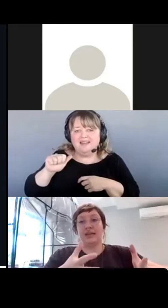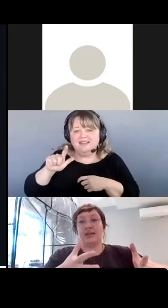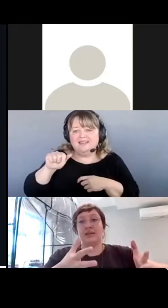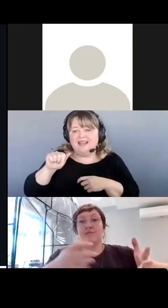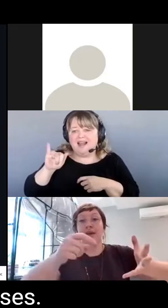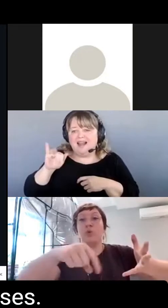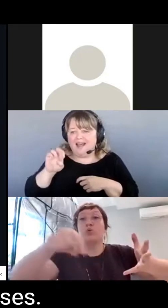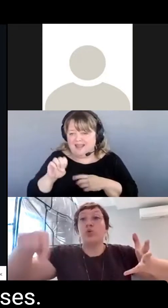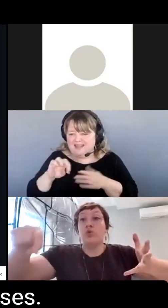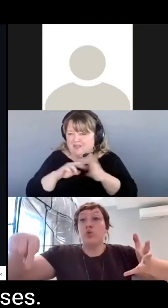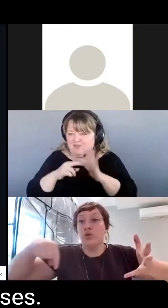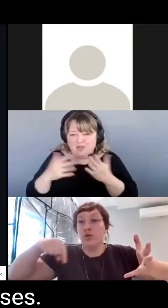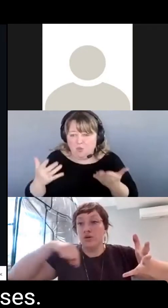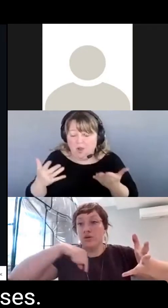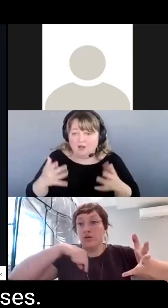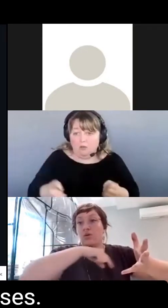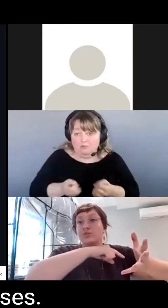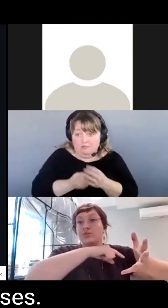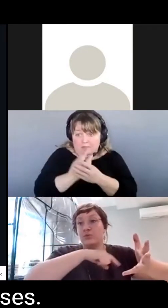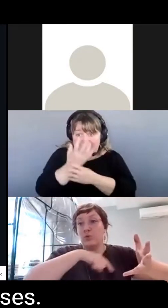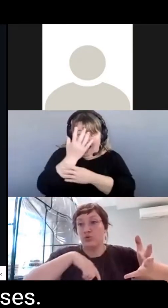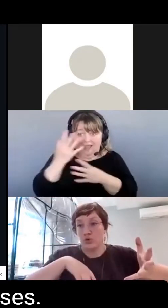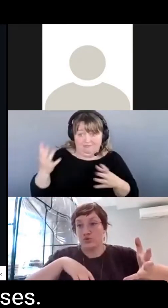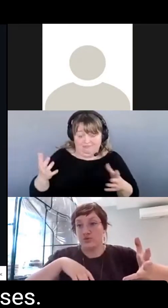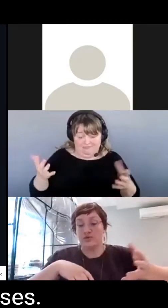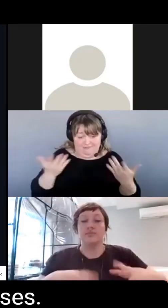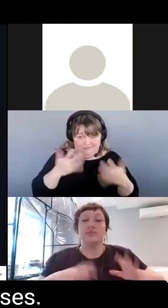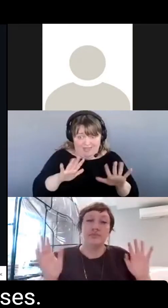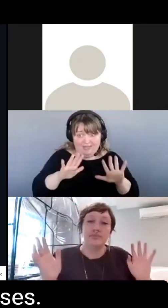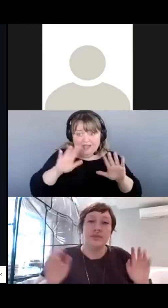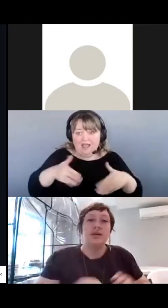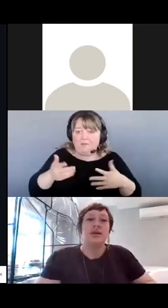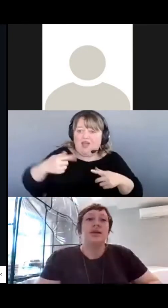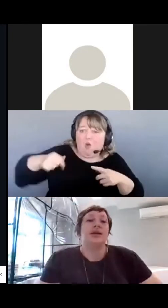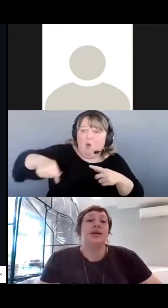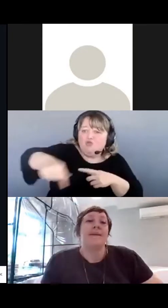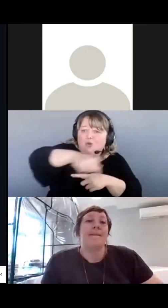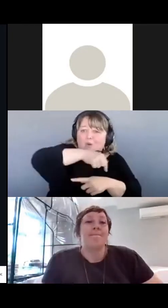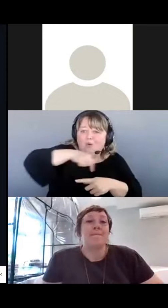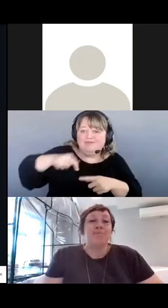y arrive, mais autour, on sème d'autres choses.